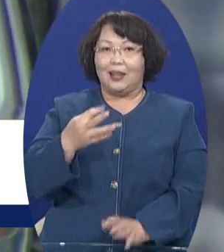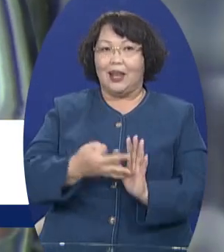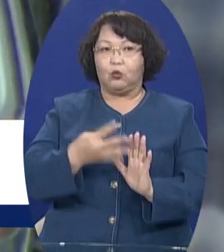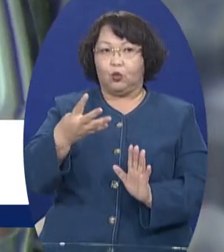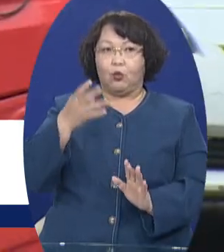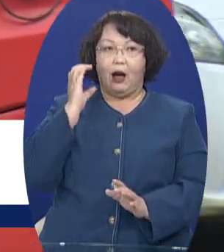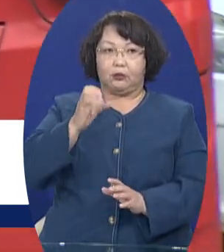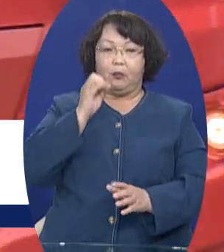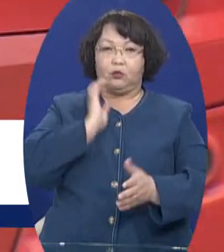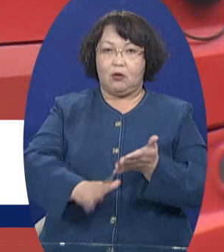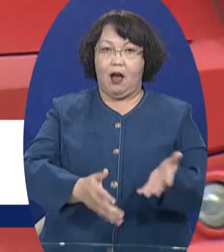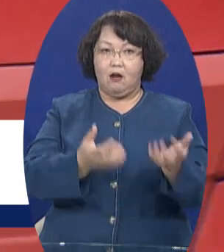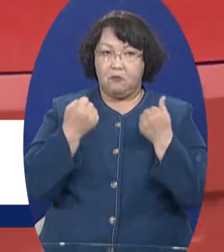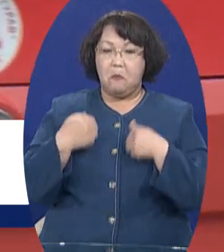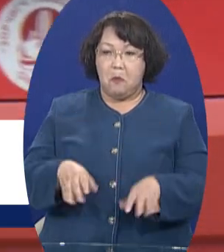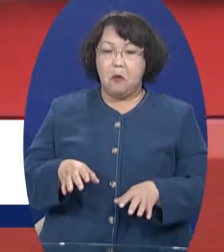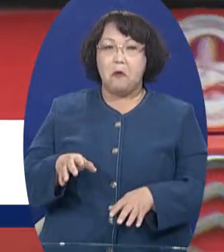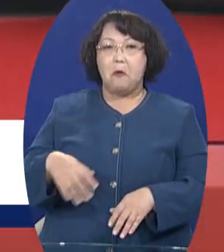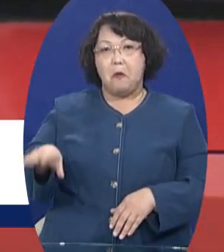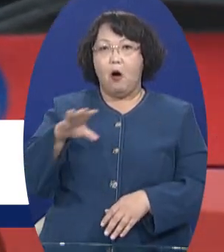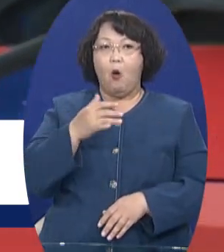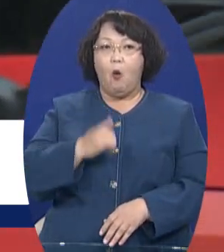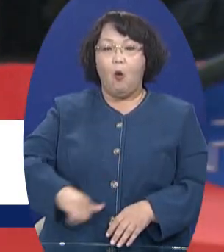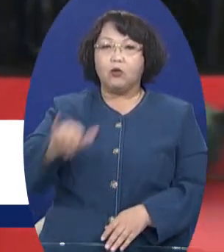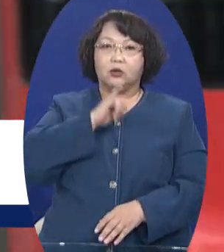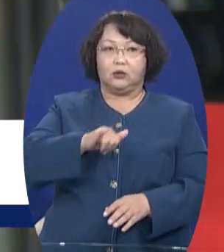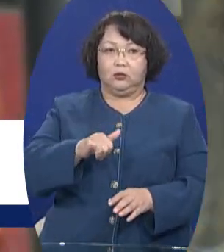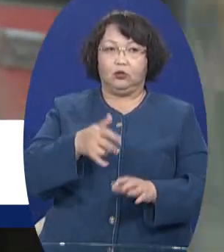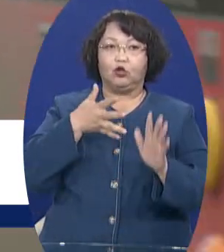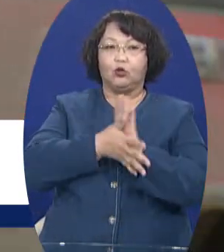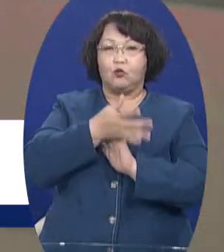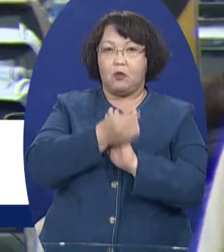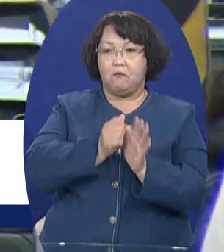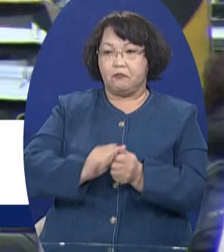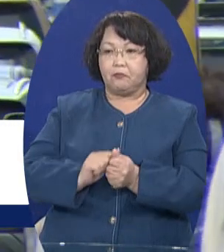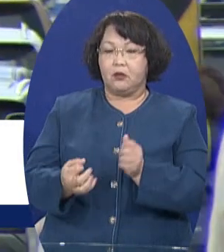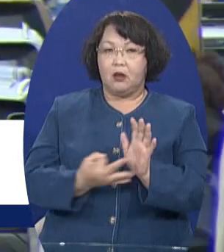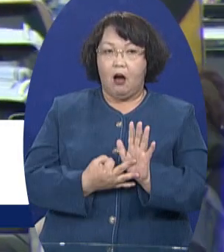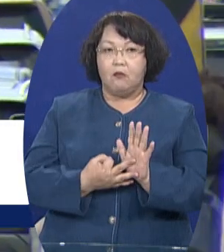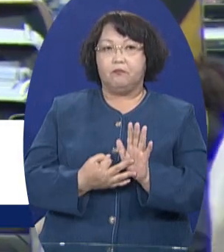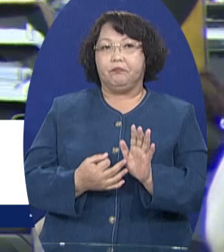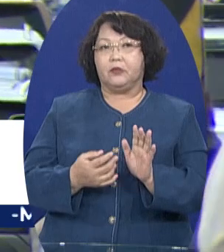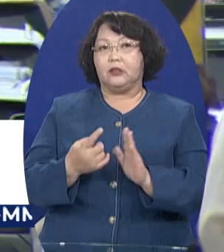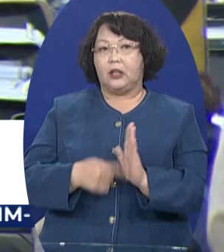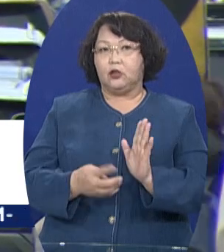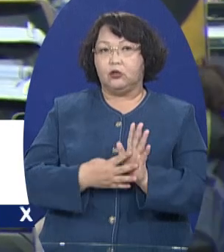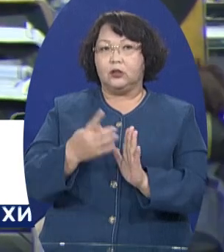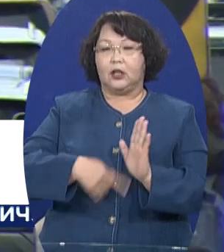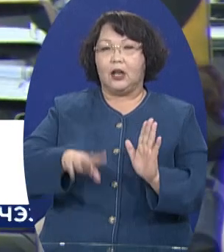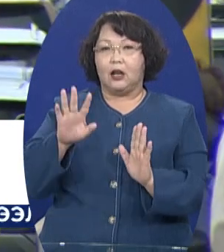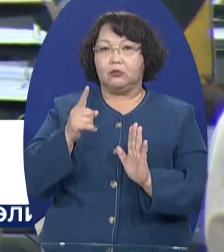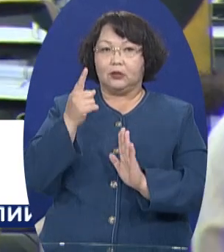хийгдсэн. За улсын төсвийн хөрөнгө оруулалтаар хийж байгаа ажлын хувьд бол энэ 8 9 10 11-р сард үе шаттай орж ирнэ гэсэн үг. Тэгэхээр өөрөөр